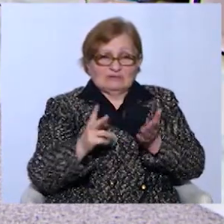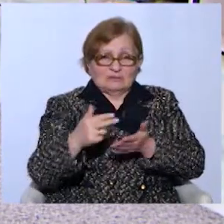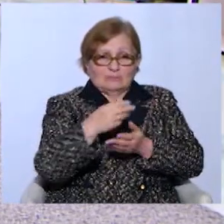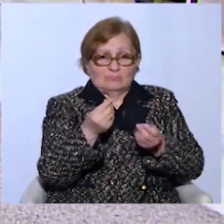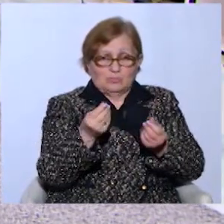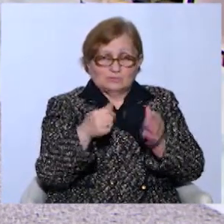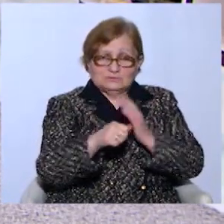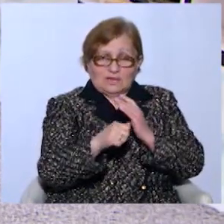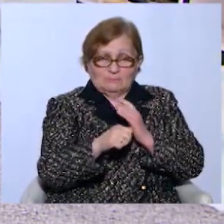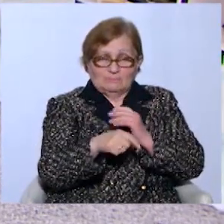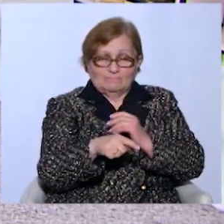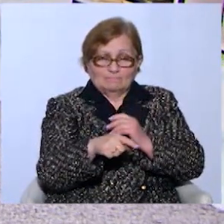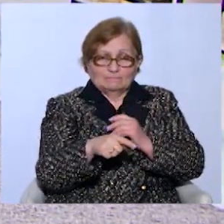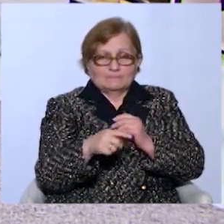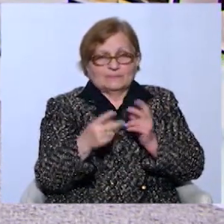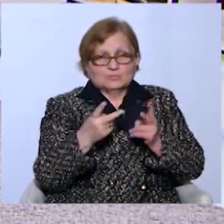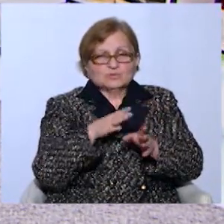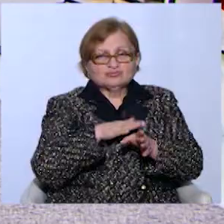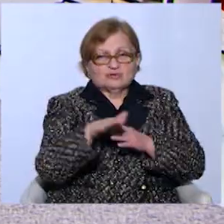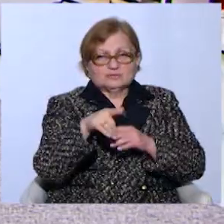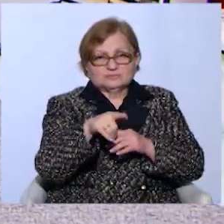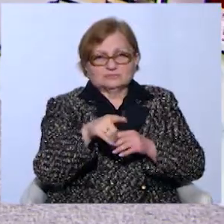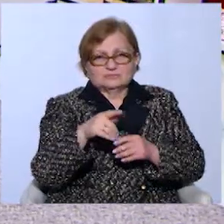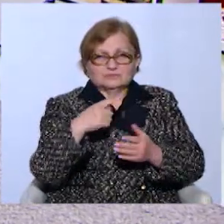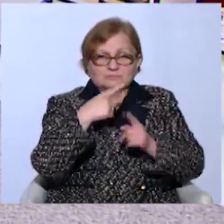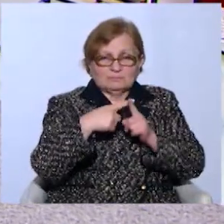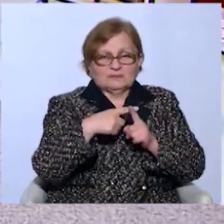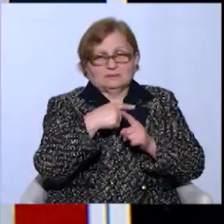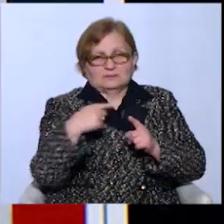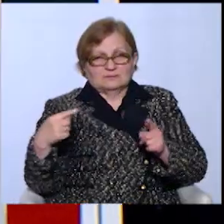ფულის დახმარებით შეასრულეთ ეს მოქმედებები.